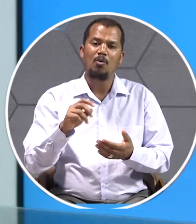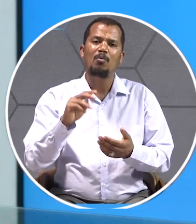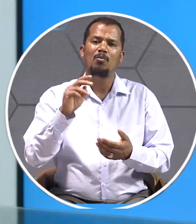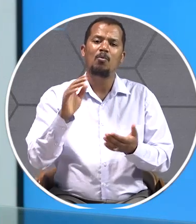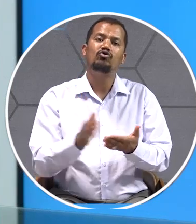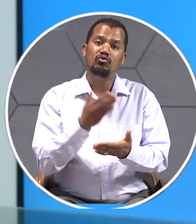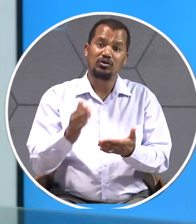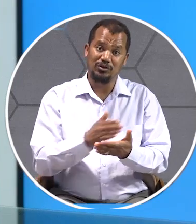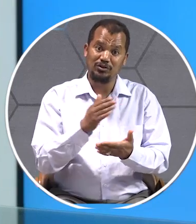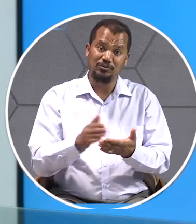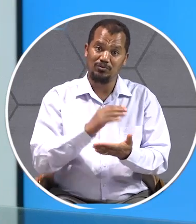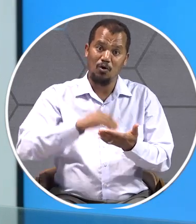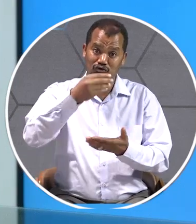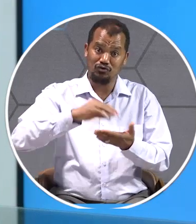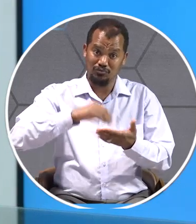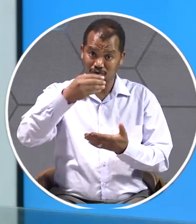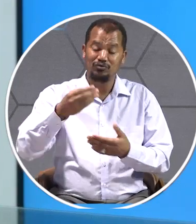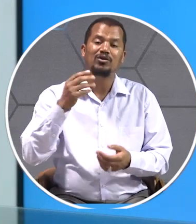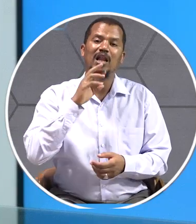ሞጁሎች ናቸው እና